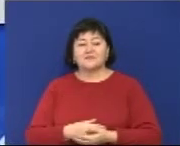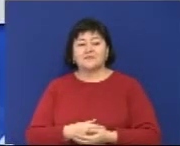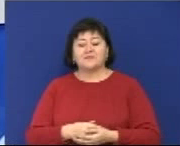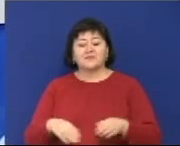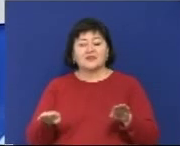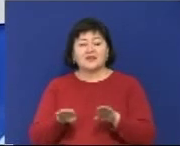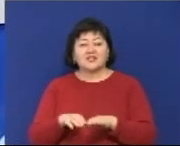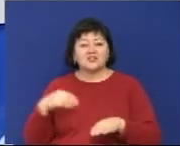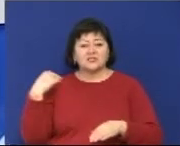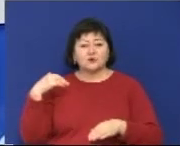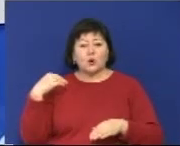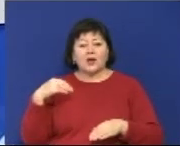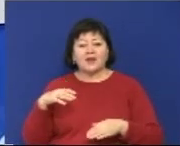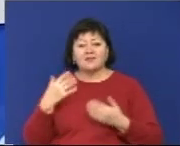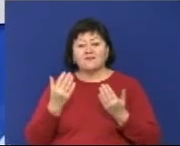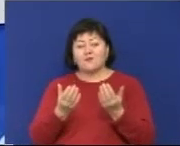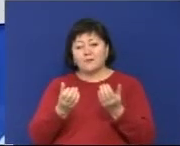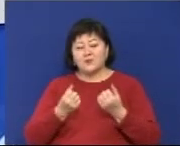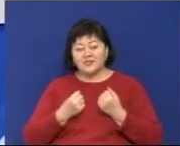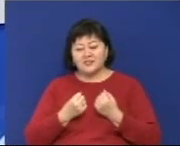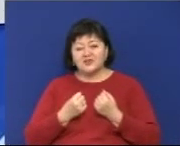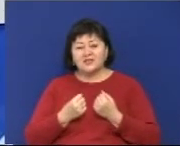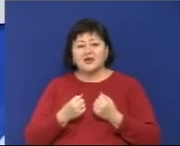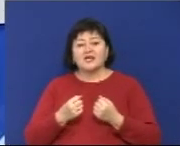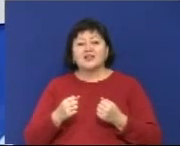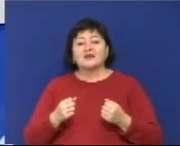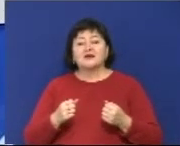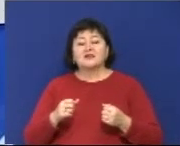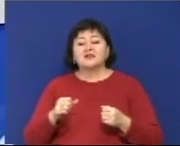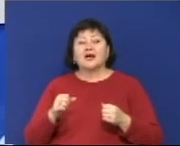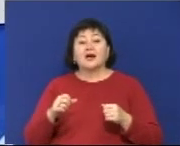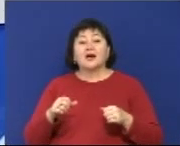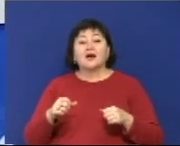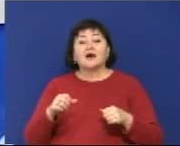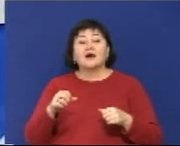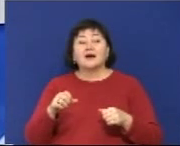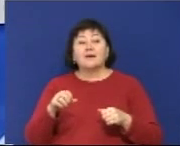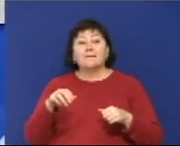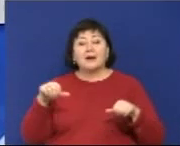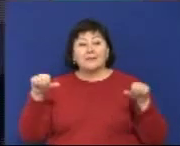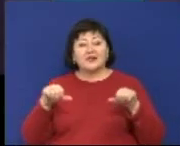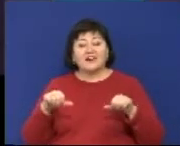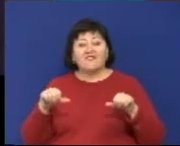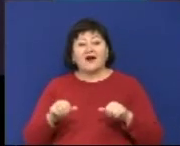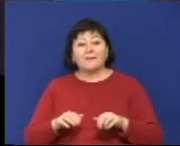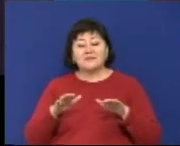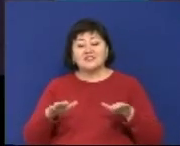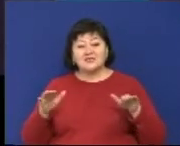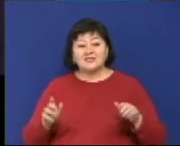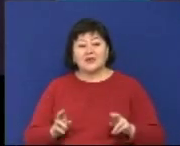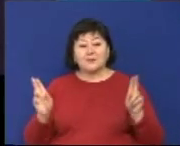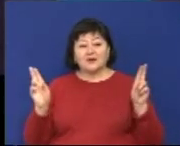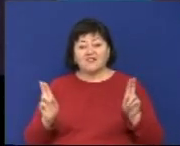Также президент Касым-Жомарт Токаев принял уполномоченного по правам ребенка Аружан Саин. В ходе встречи подробно обсуждены актуальные